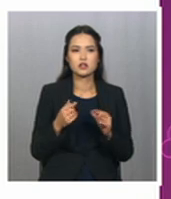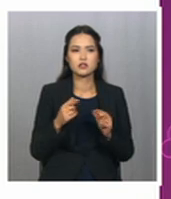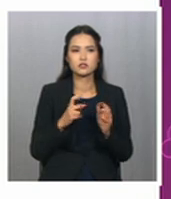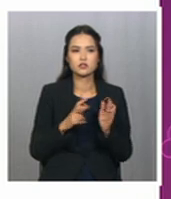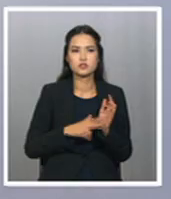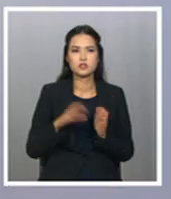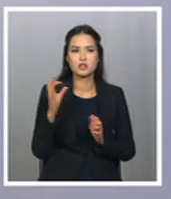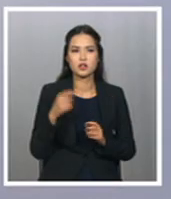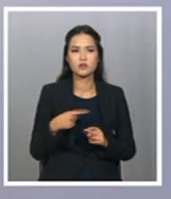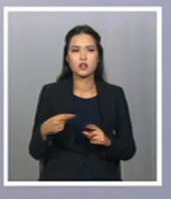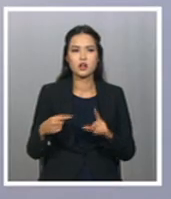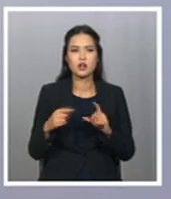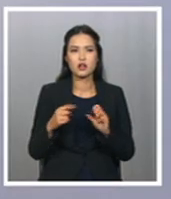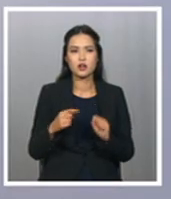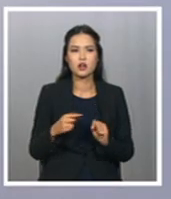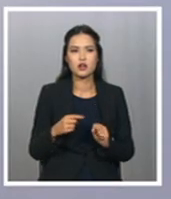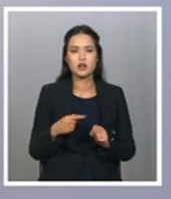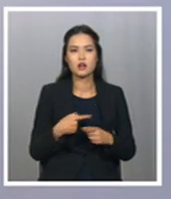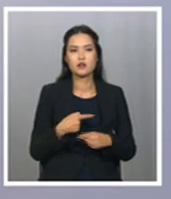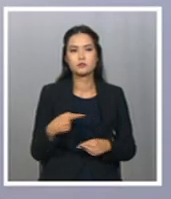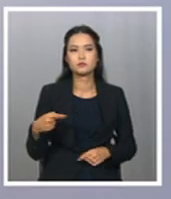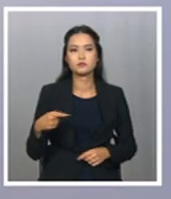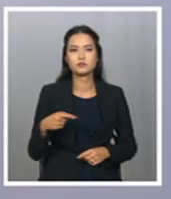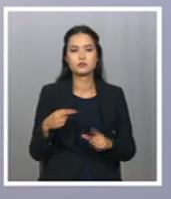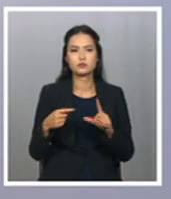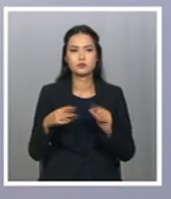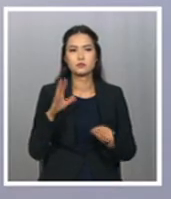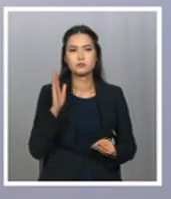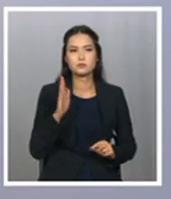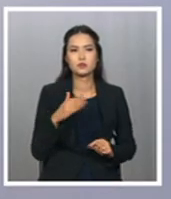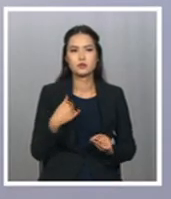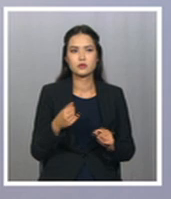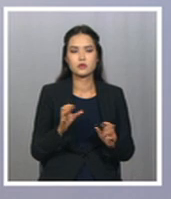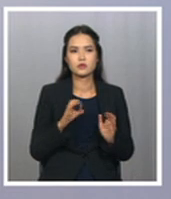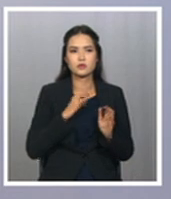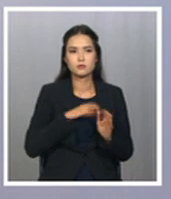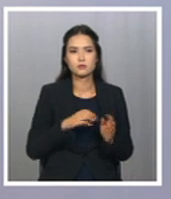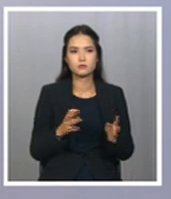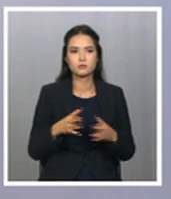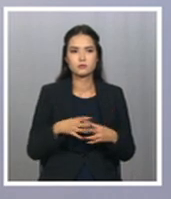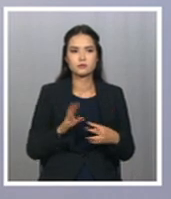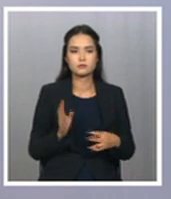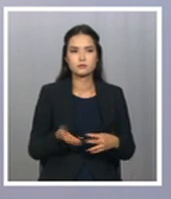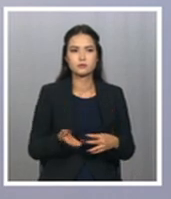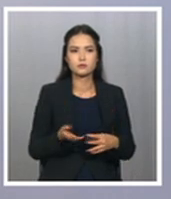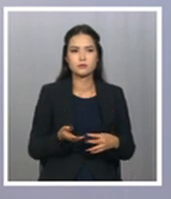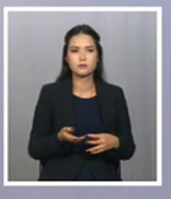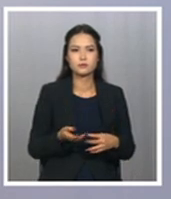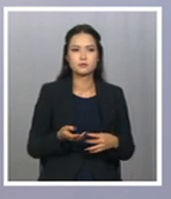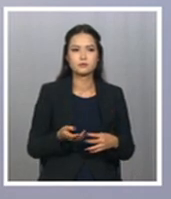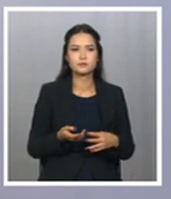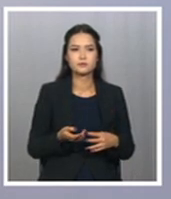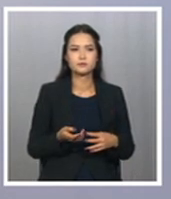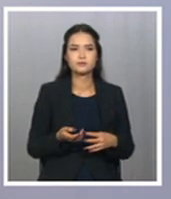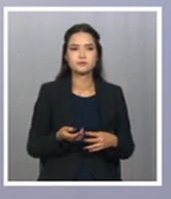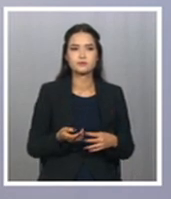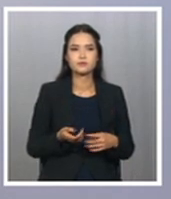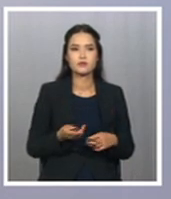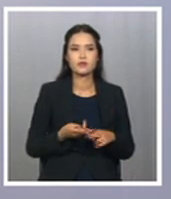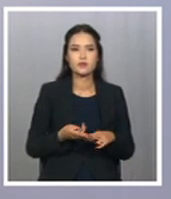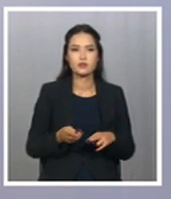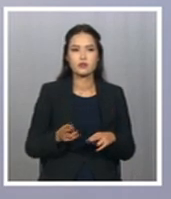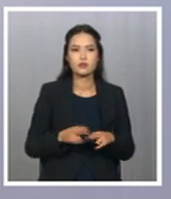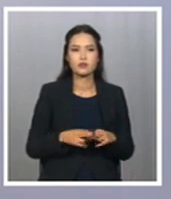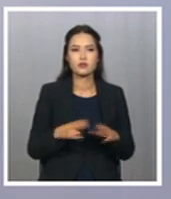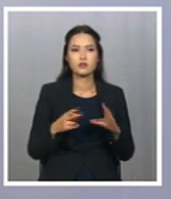қосынысын азайтамыз. Немесе 180 градустан осы екі бұрыштың әрқайсысын азайтамыз. Яғни, үш бұрыштың ішкі